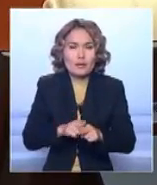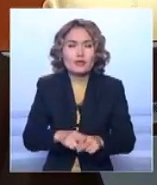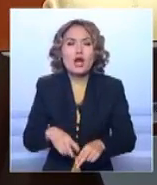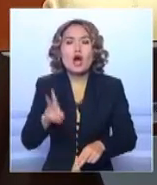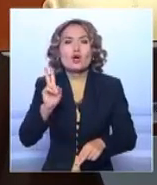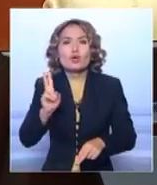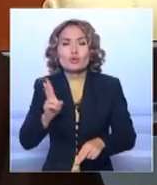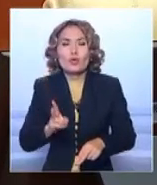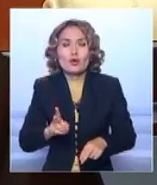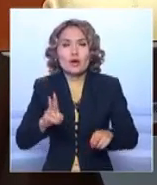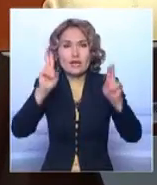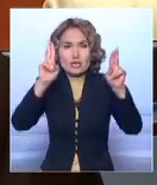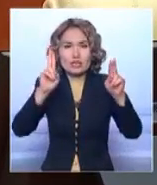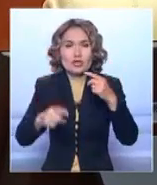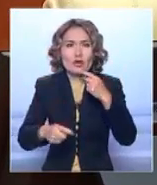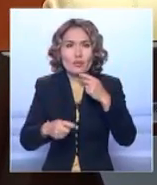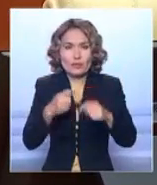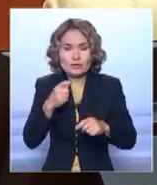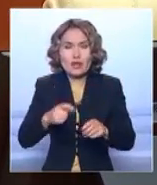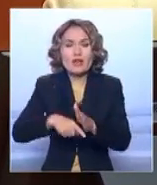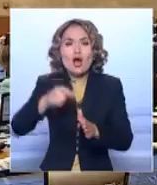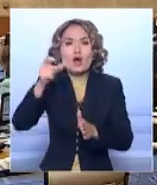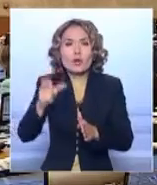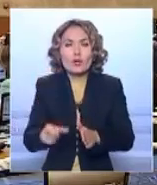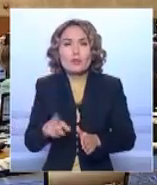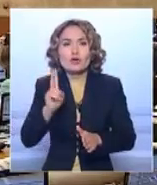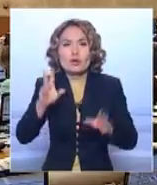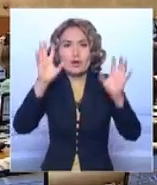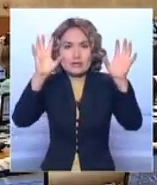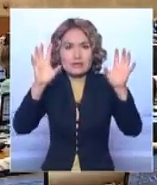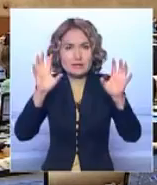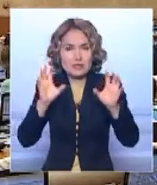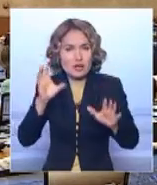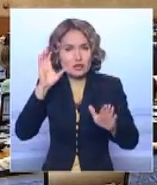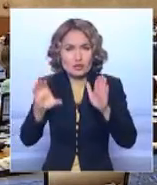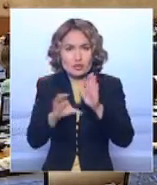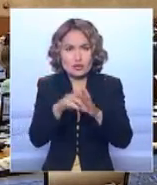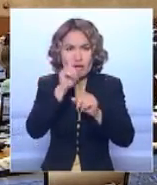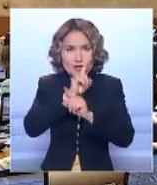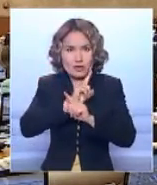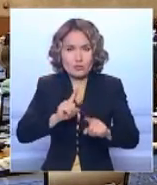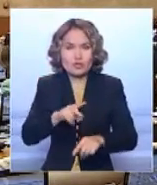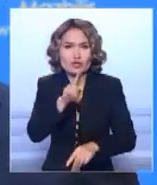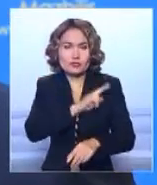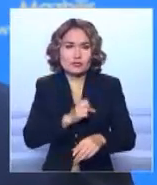мәрте ережені бұзған халық қалаулысы тәртіпке бағынбаса мандатынан айырылуы да мүмкін.